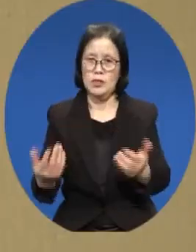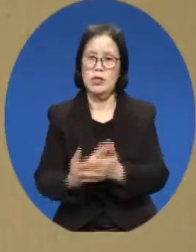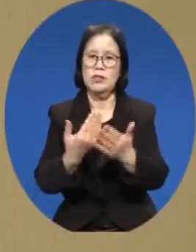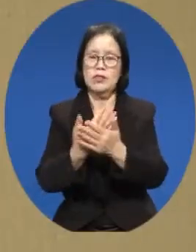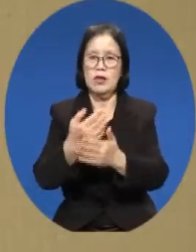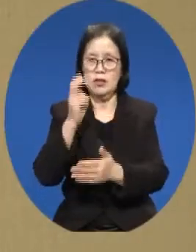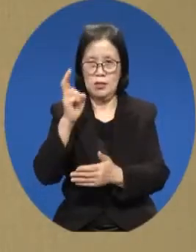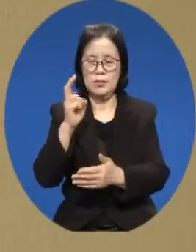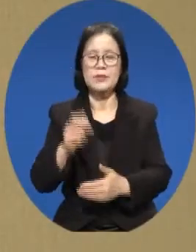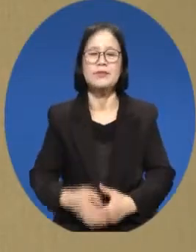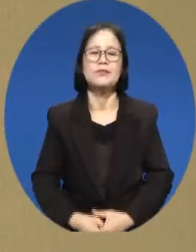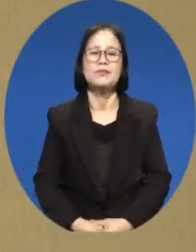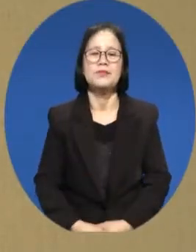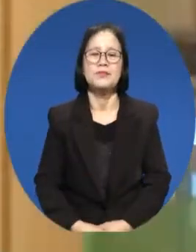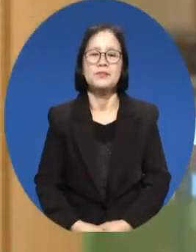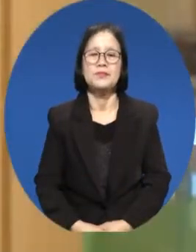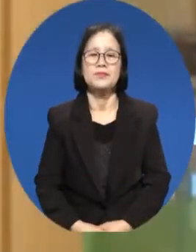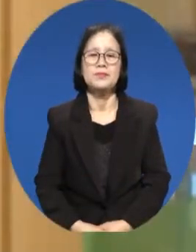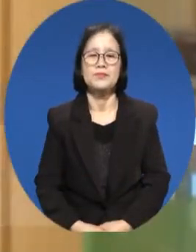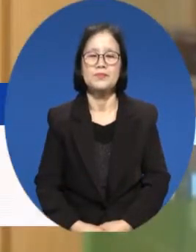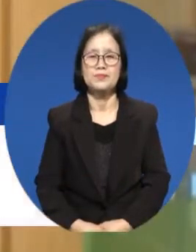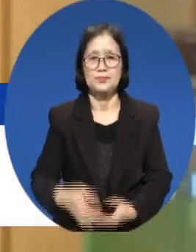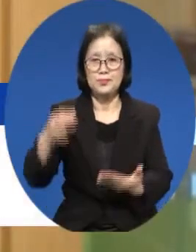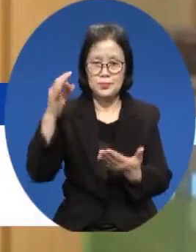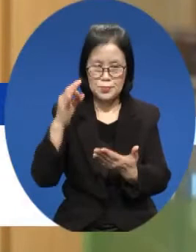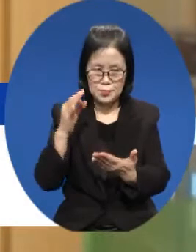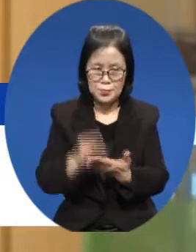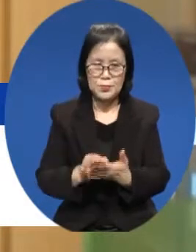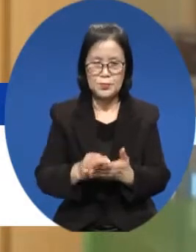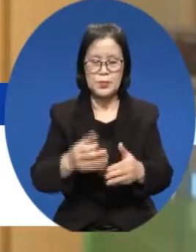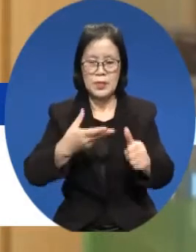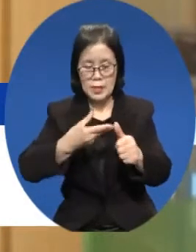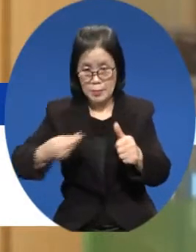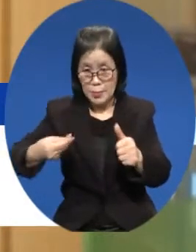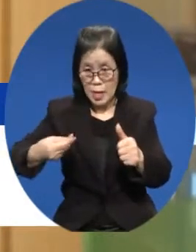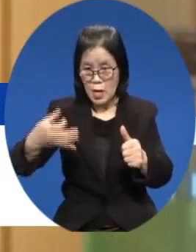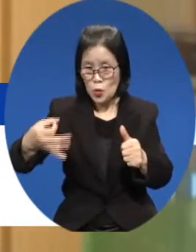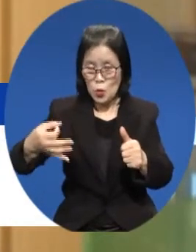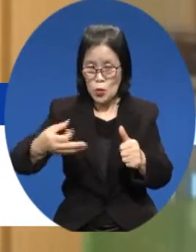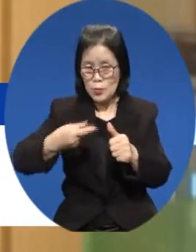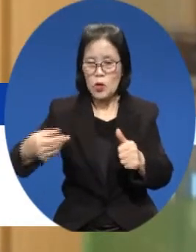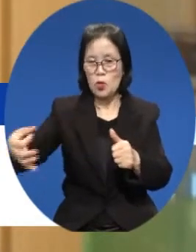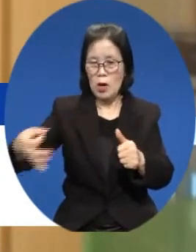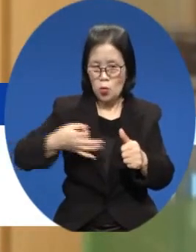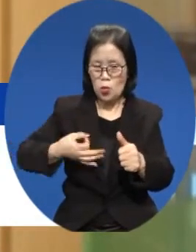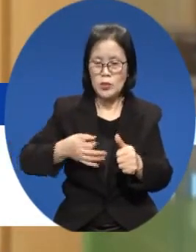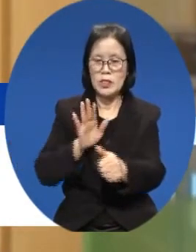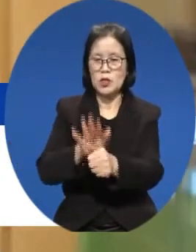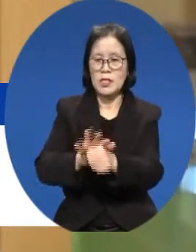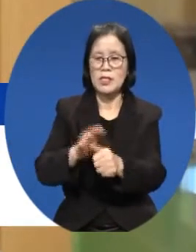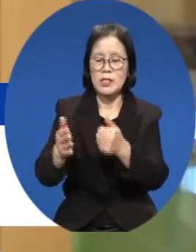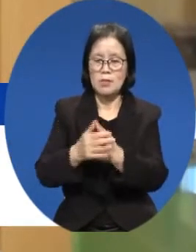광명시 레 내다봤습니다 아주 저렴하게 임대 에 액세스 을 어 받고 지원하는 것이 이